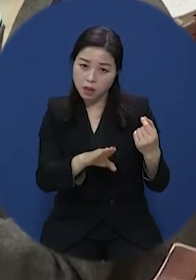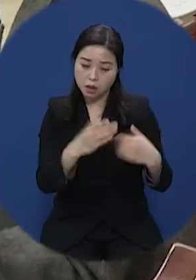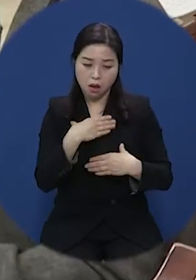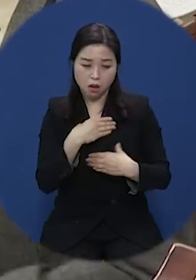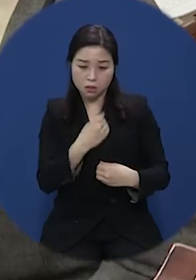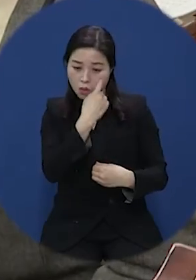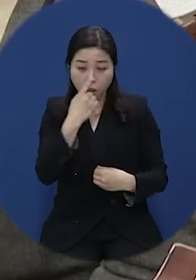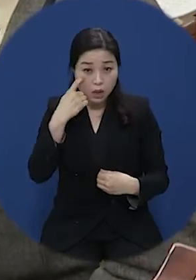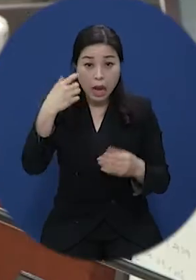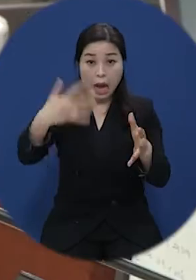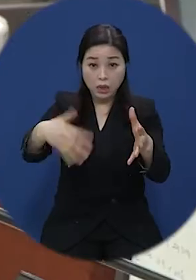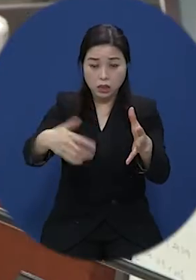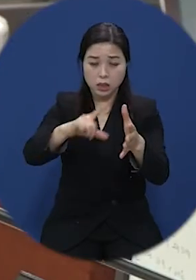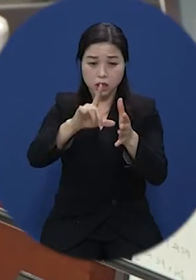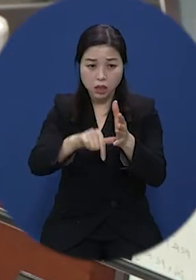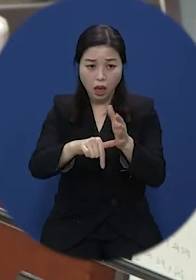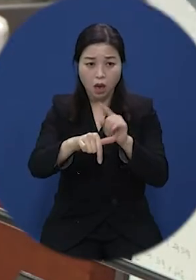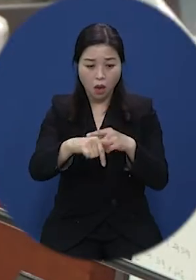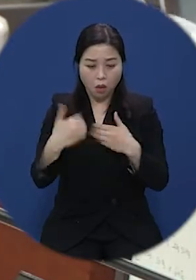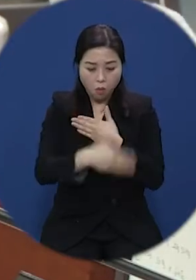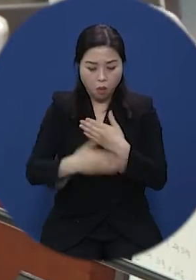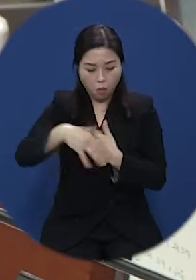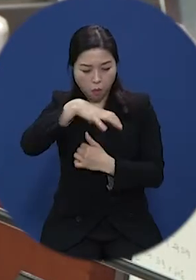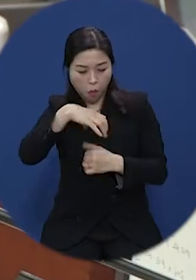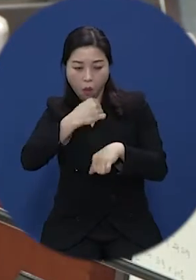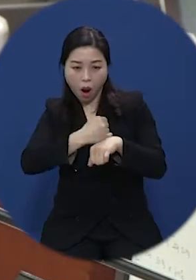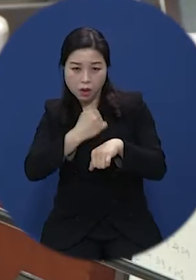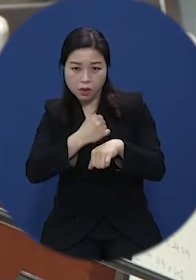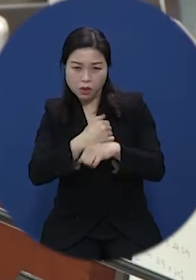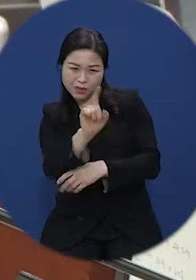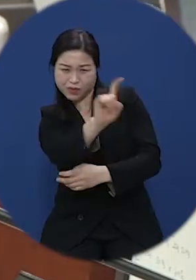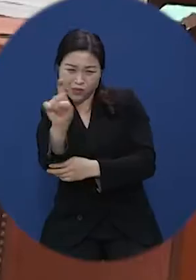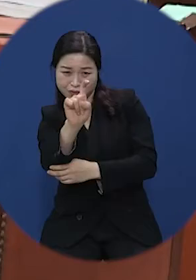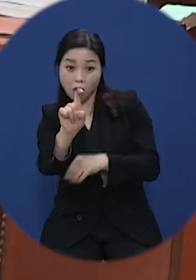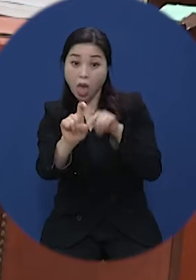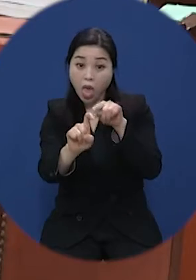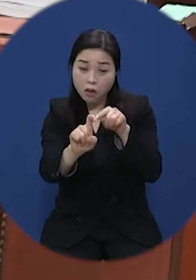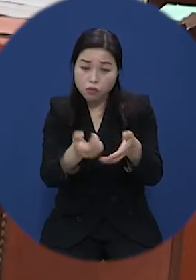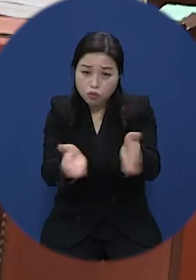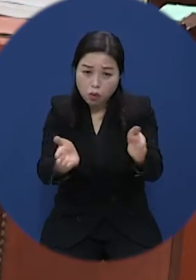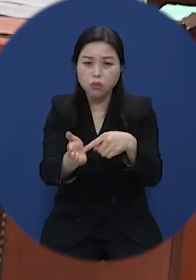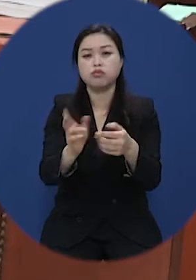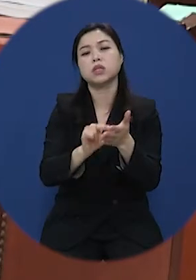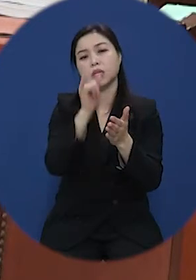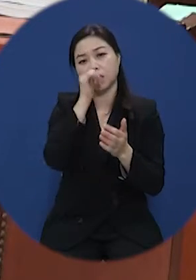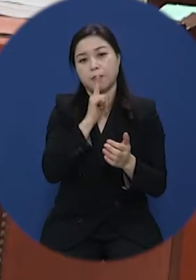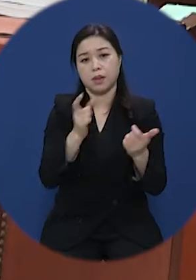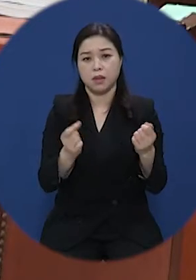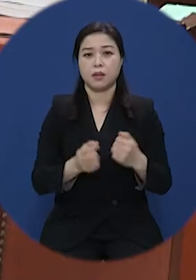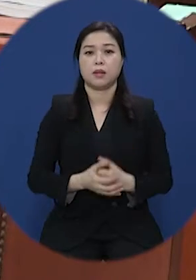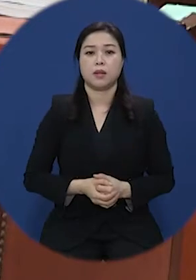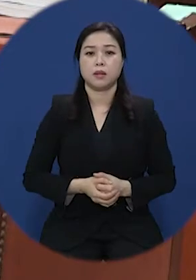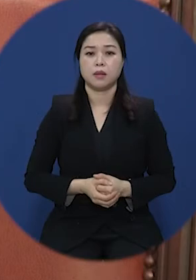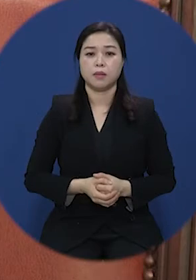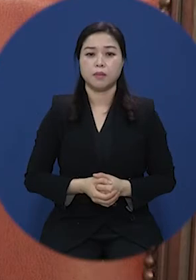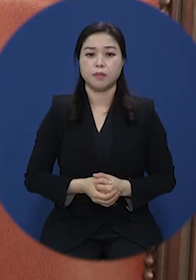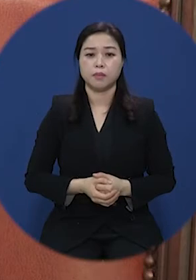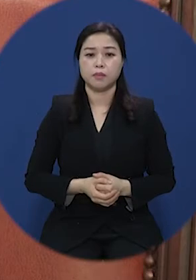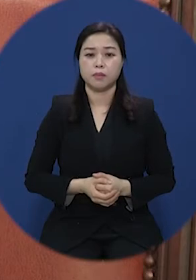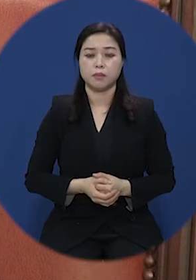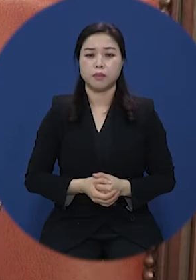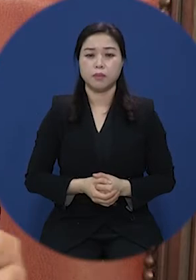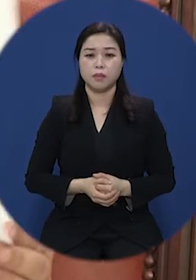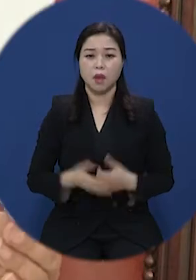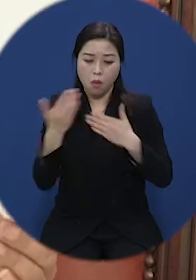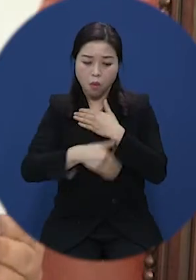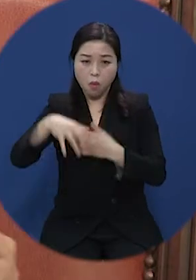않은 상태에서 호신용 스프레이를 추가 배부하는 것은 문제가 있다고 지적했습니다. 자, 이